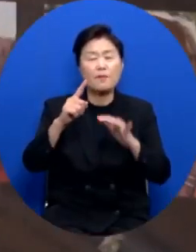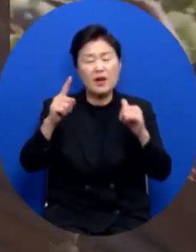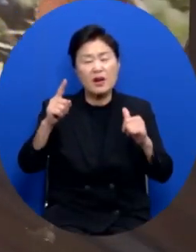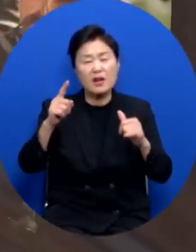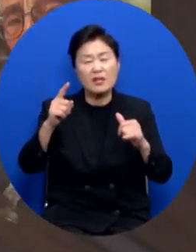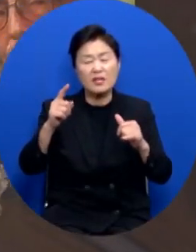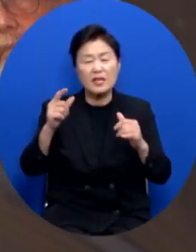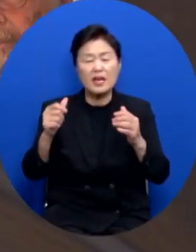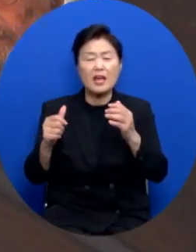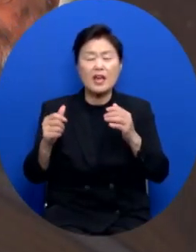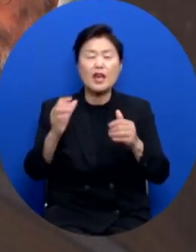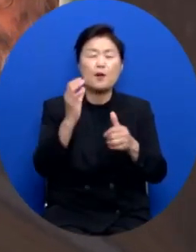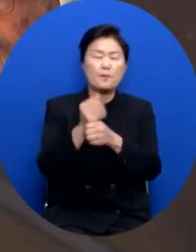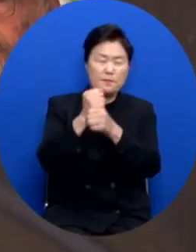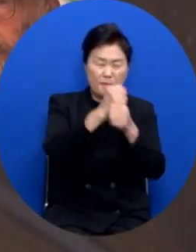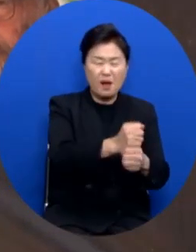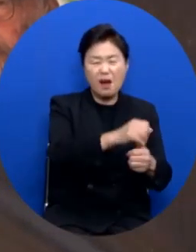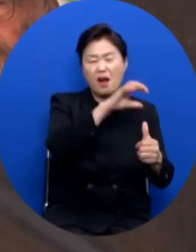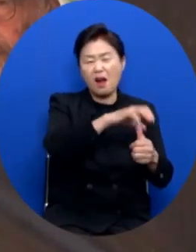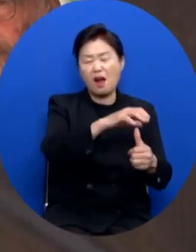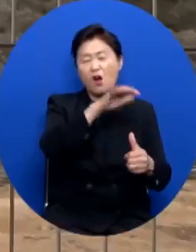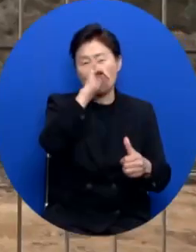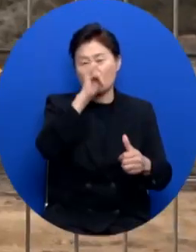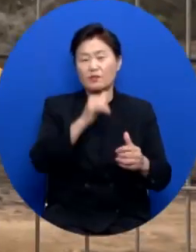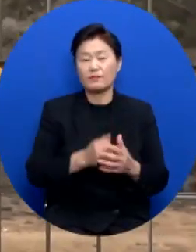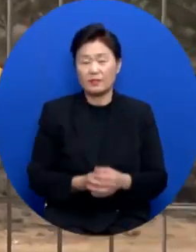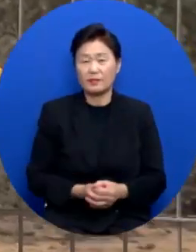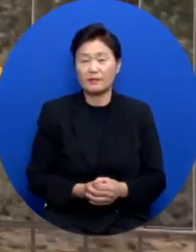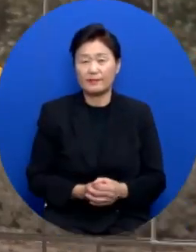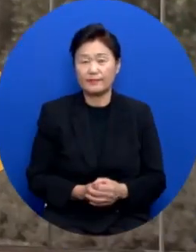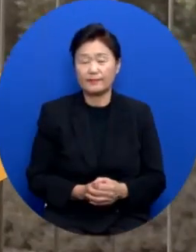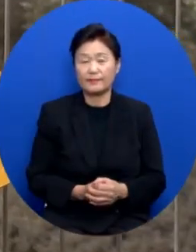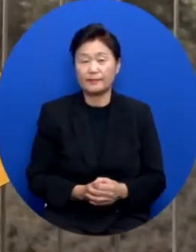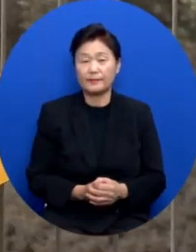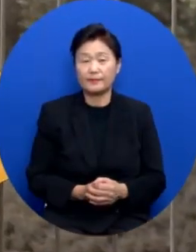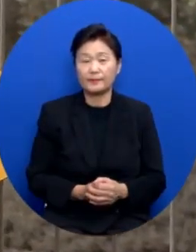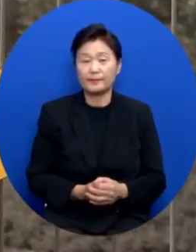있습니다. 이스라엘 남부 레임에서 CTS 뉴스 명영주입니다.